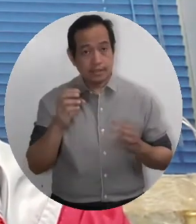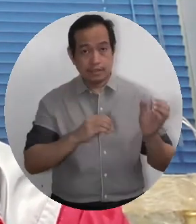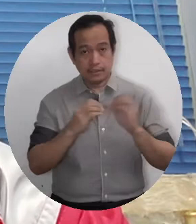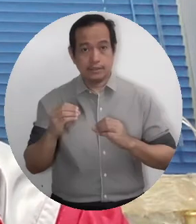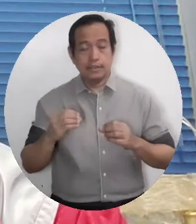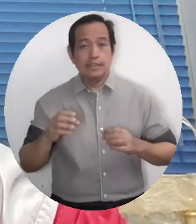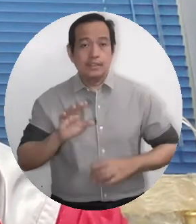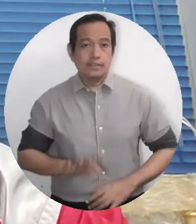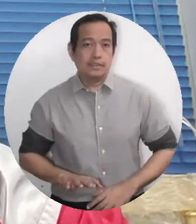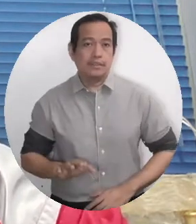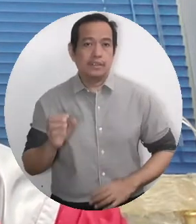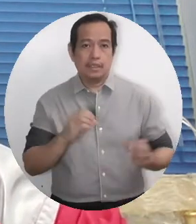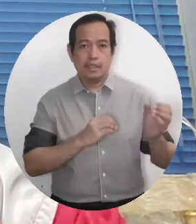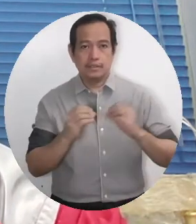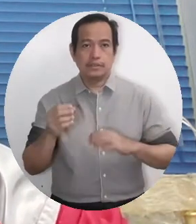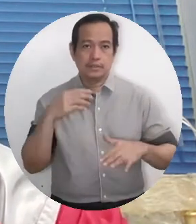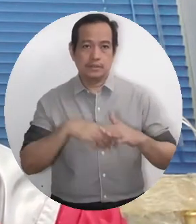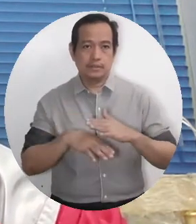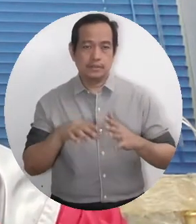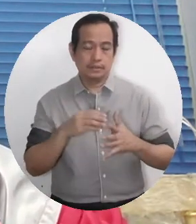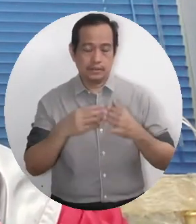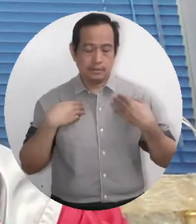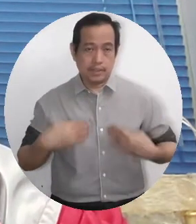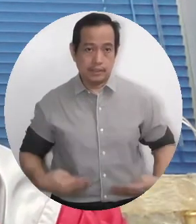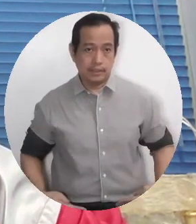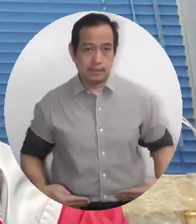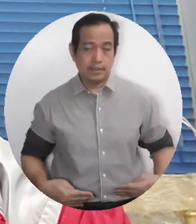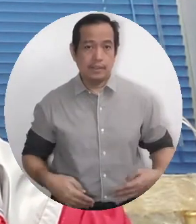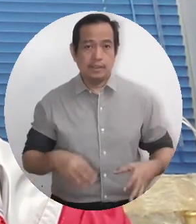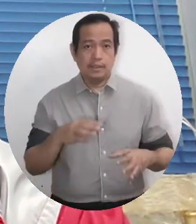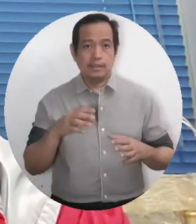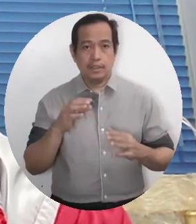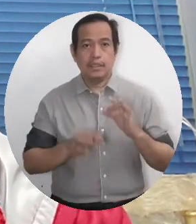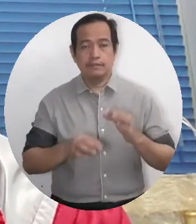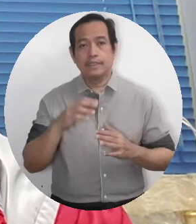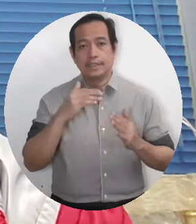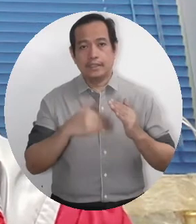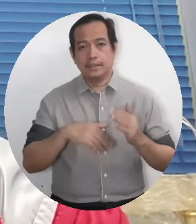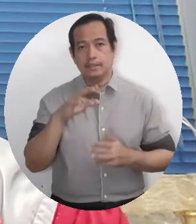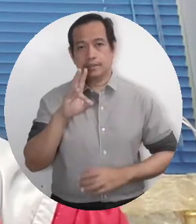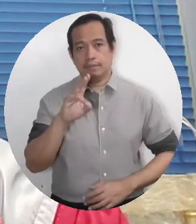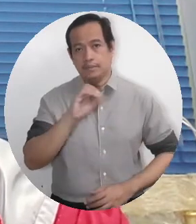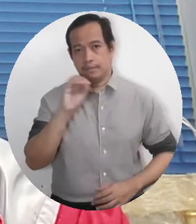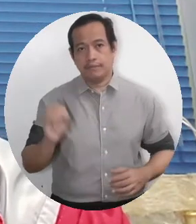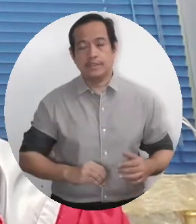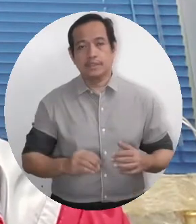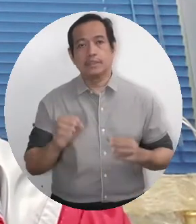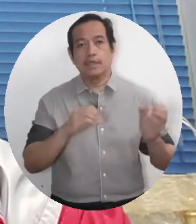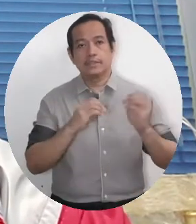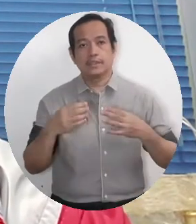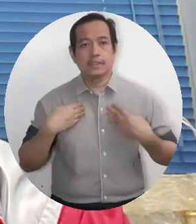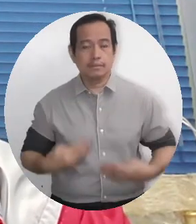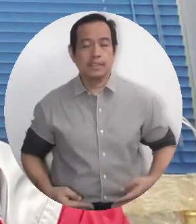Tinitignan namin yung oxygen sa bata, sa oxygen niya sa katawan. So kung less than 70% ang